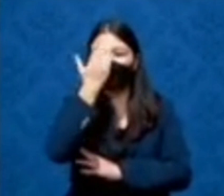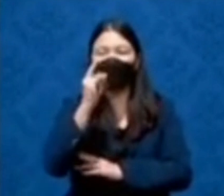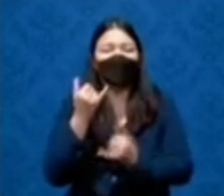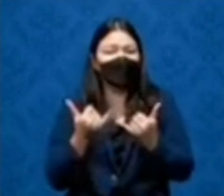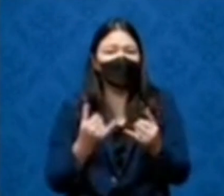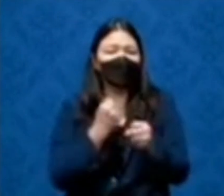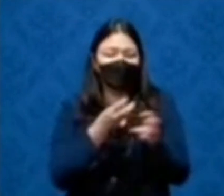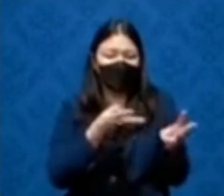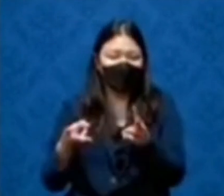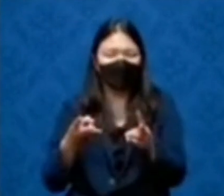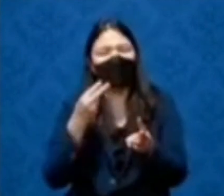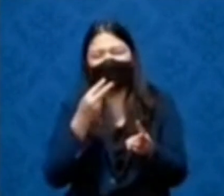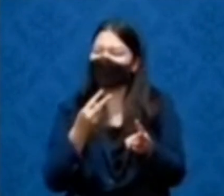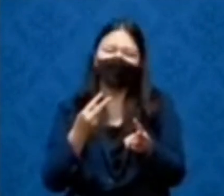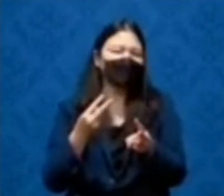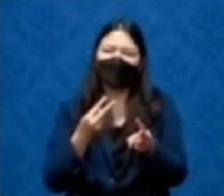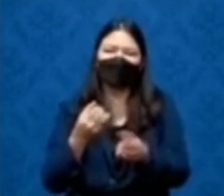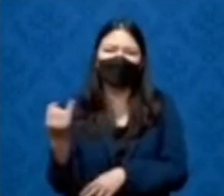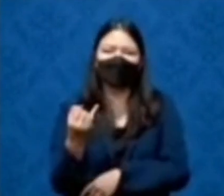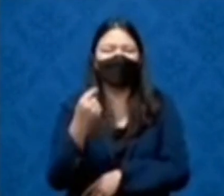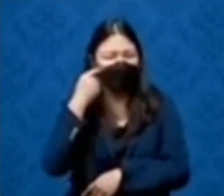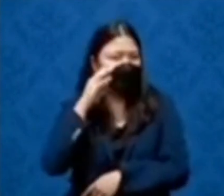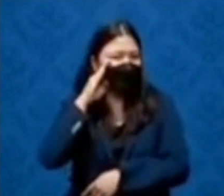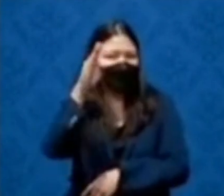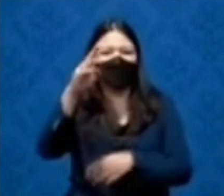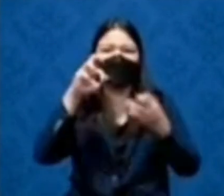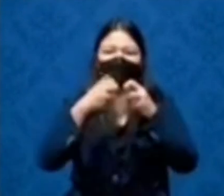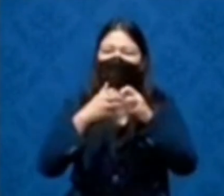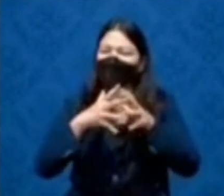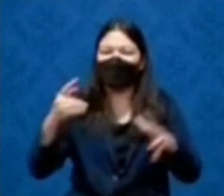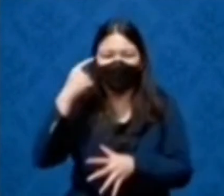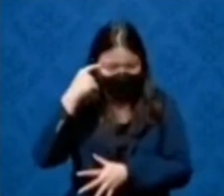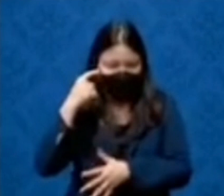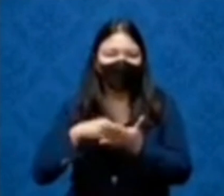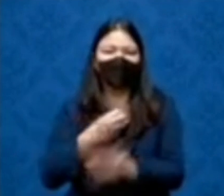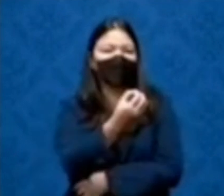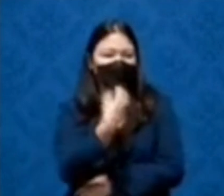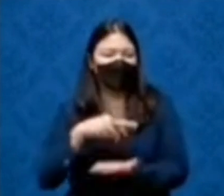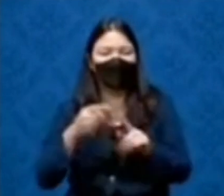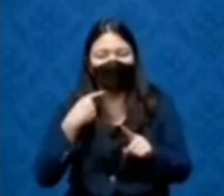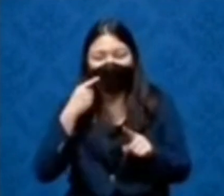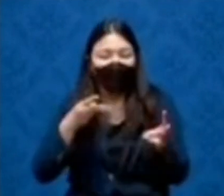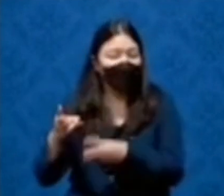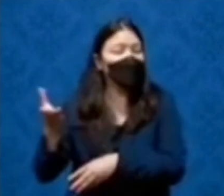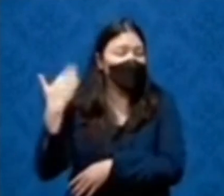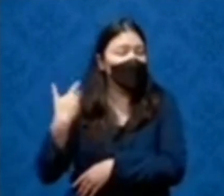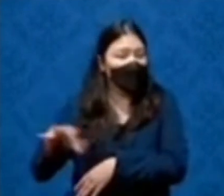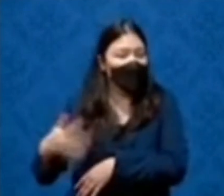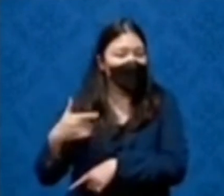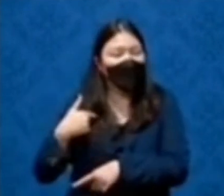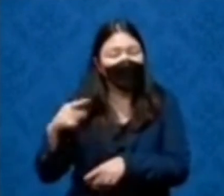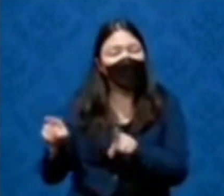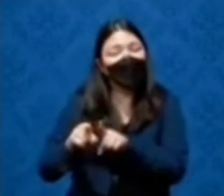ราทำกันอยู่เนี่ยไม่ชอบและมันจะเกิดปัญหาขึ้นในอนาคตจะมีผู้กล่าวอ้างกระบวนการวิธีการเดียวกันในเรื่องของการลงมติในอนาคตไปอี